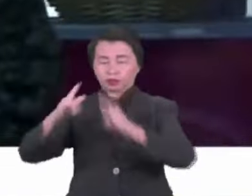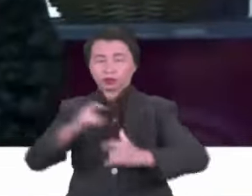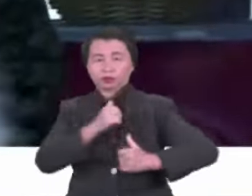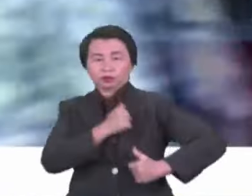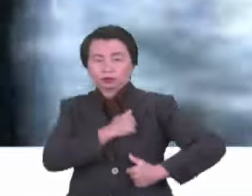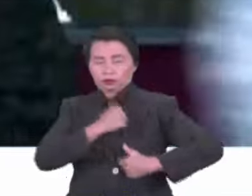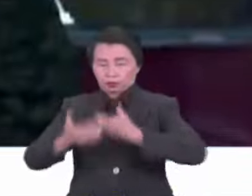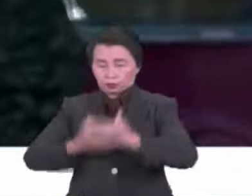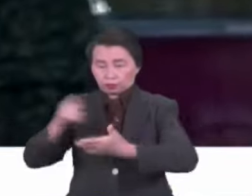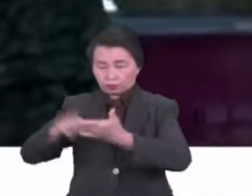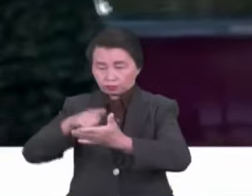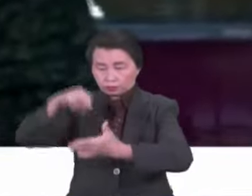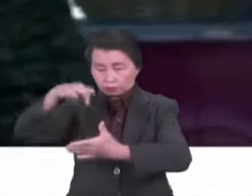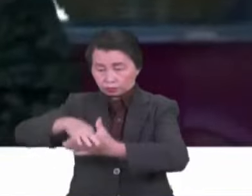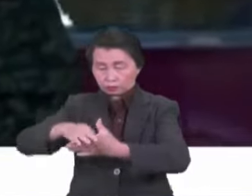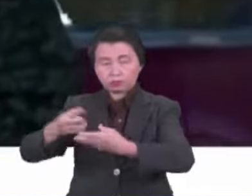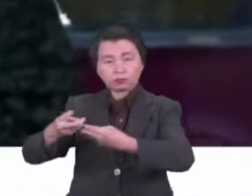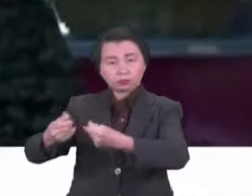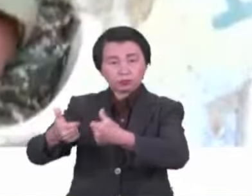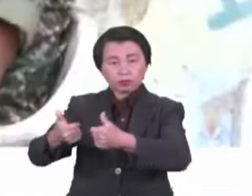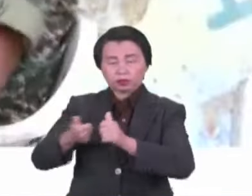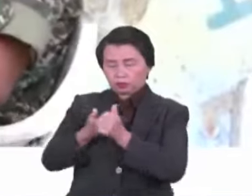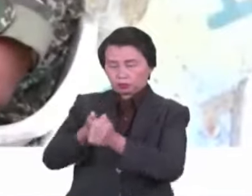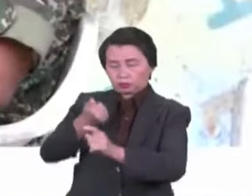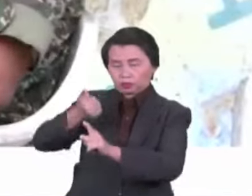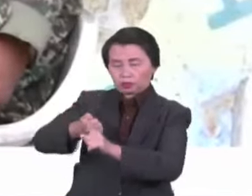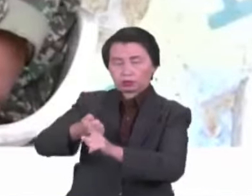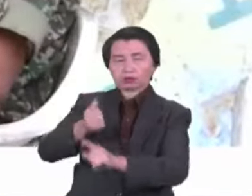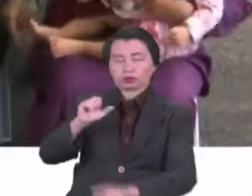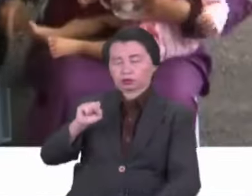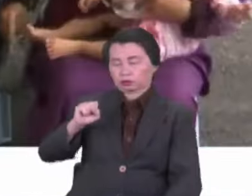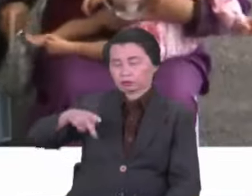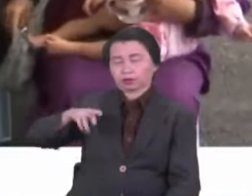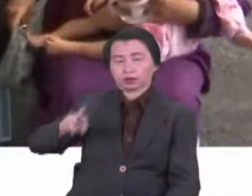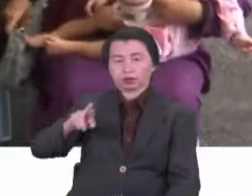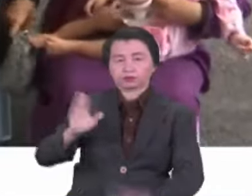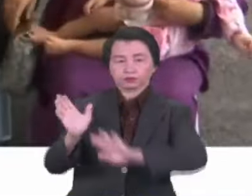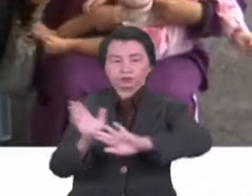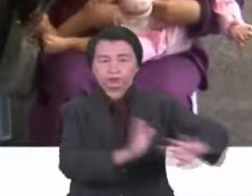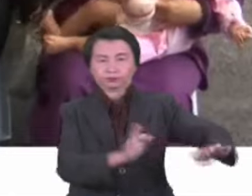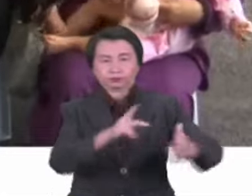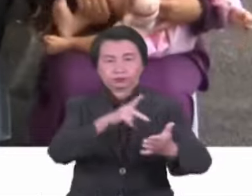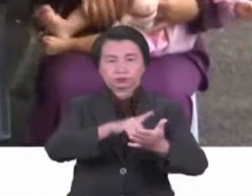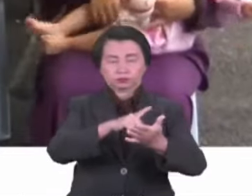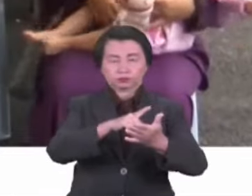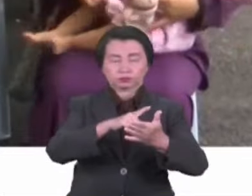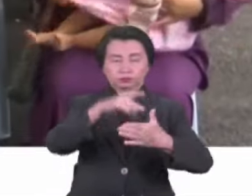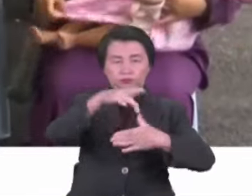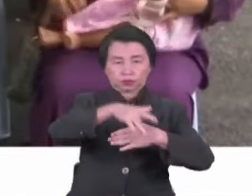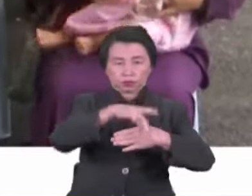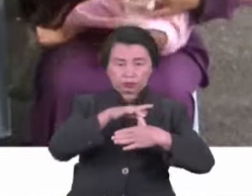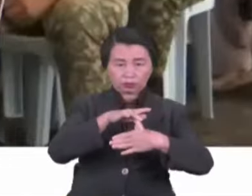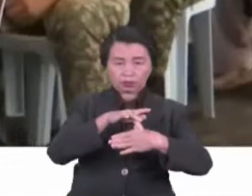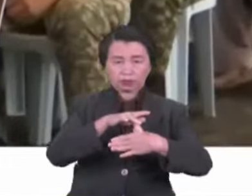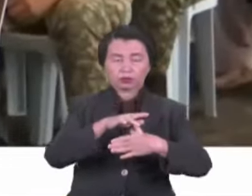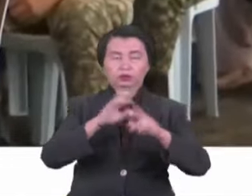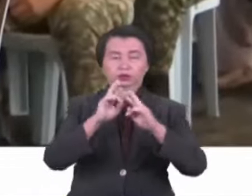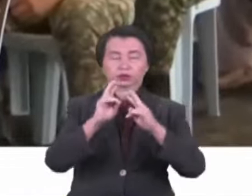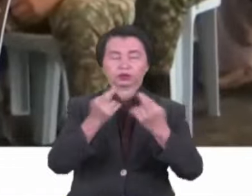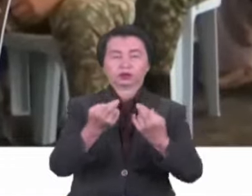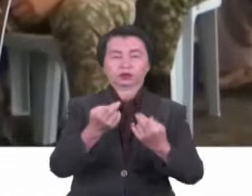menyaksikan proses pengundian berjalan lancar mengikut arahan dikeluarkan SPR. Pusat pengundian awal di Dewan Serbaguna Regimen